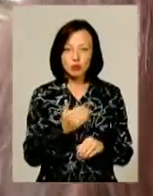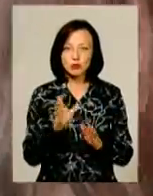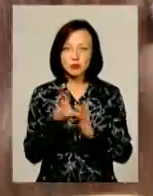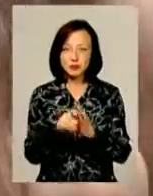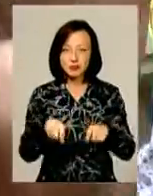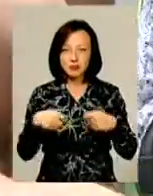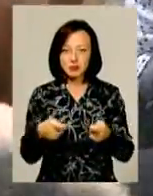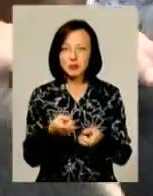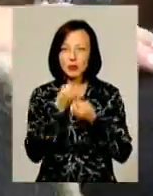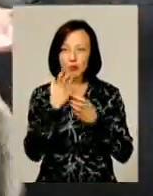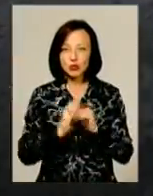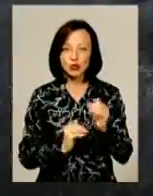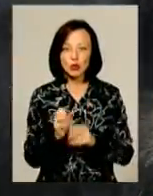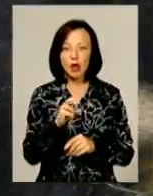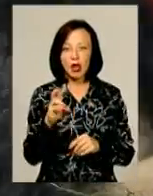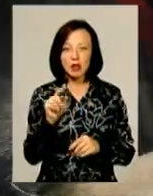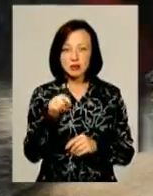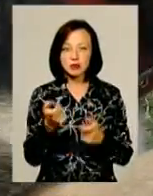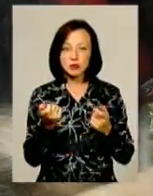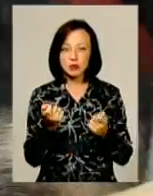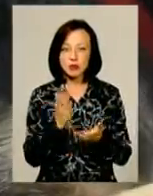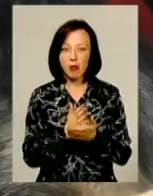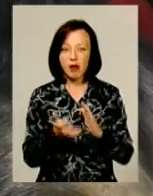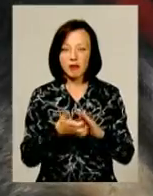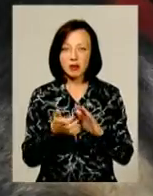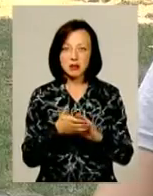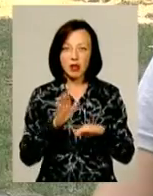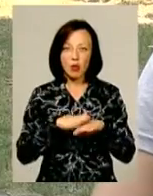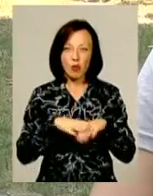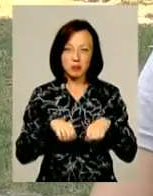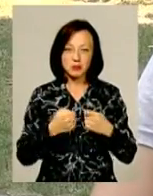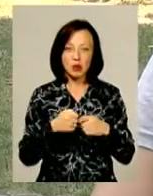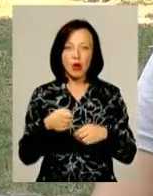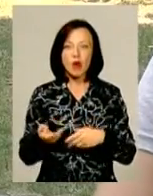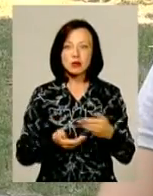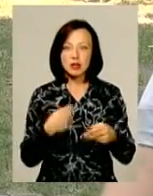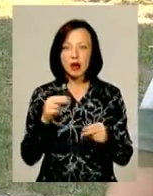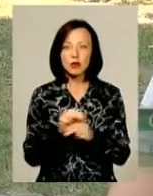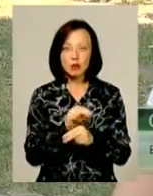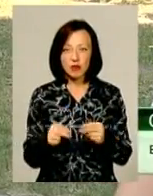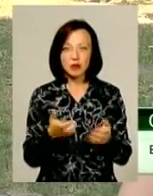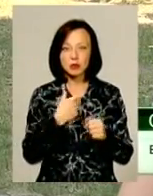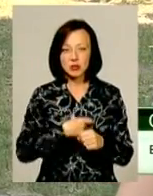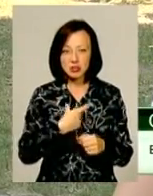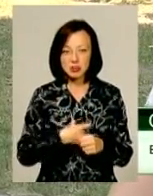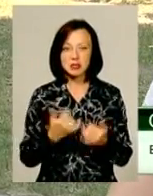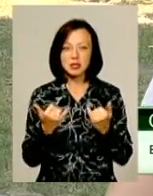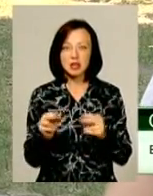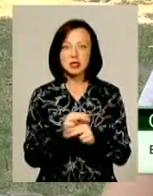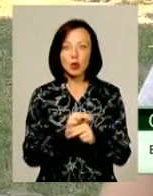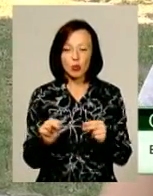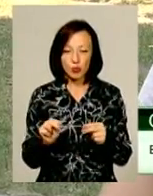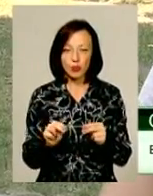в хороші руки, але вона трошки має ваду в задню лапку. Вона б ходити, я вже лікування беру на себе, я її вже зараз